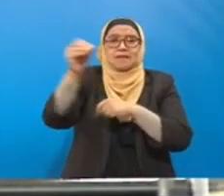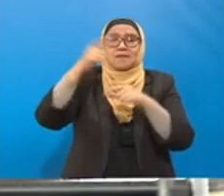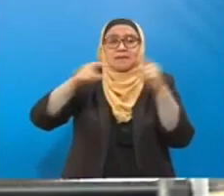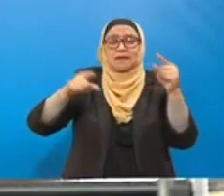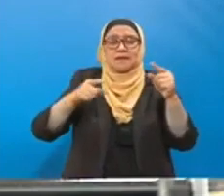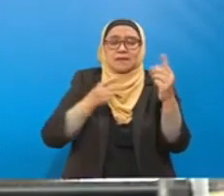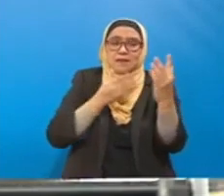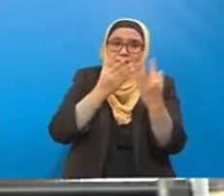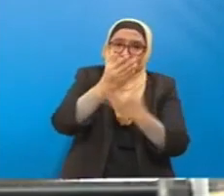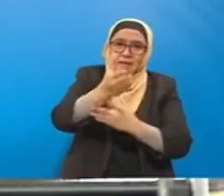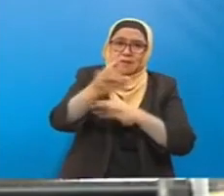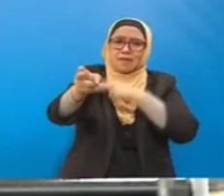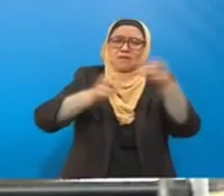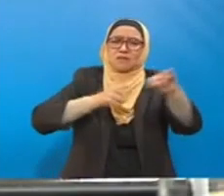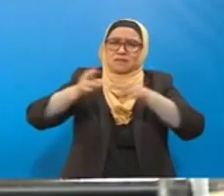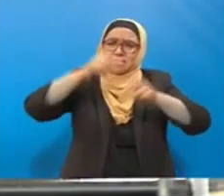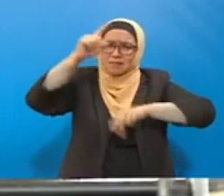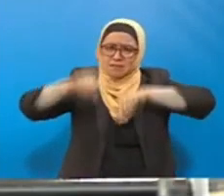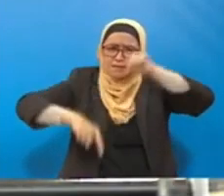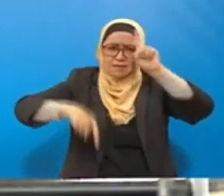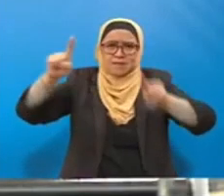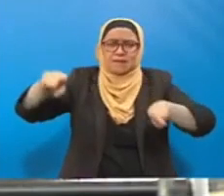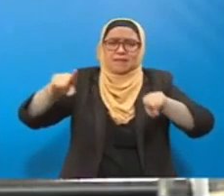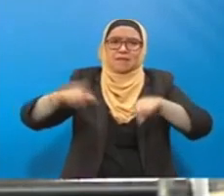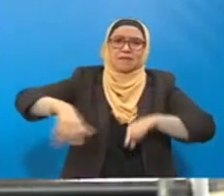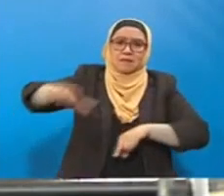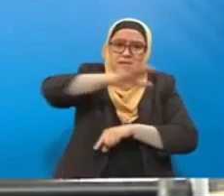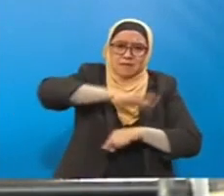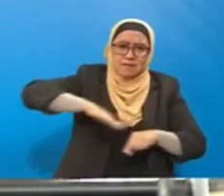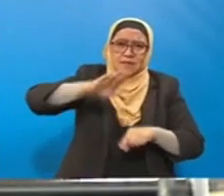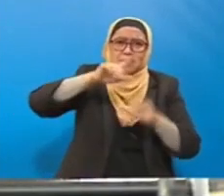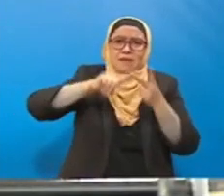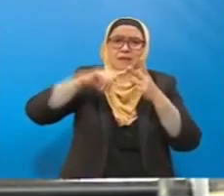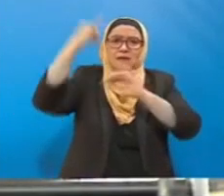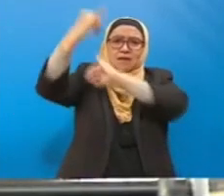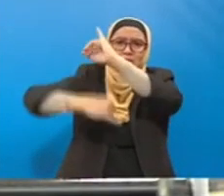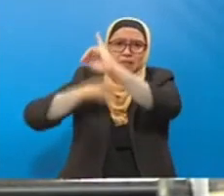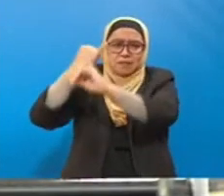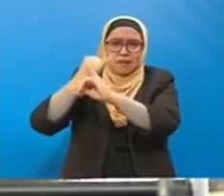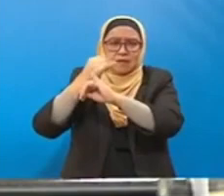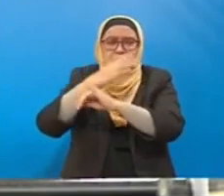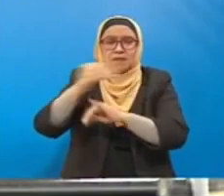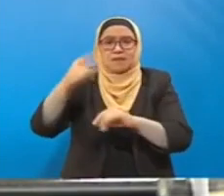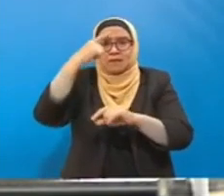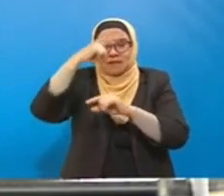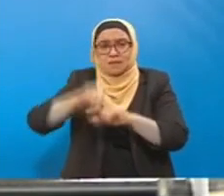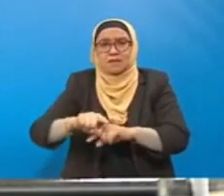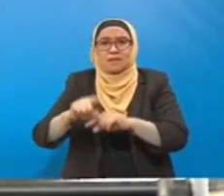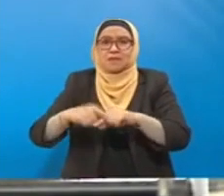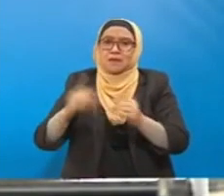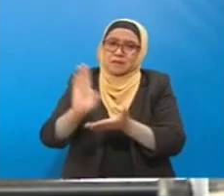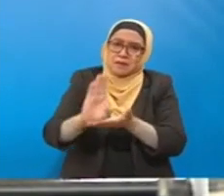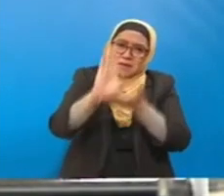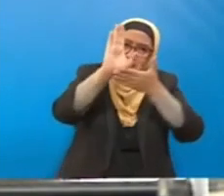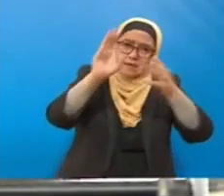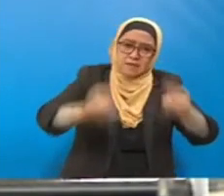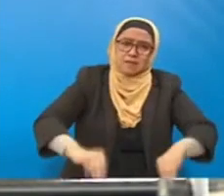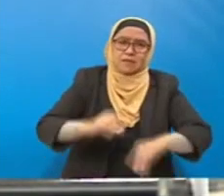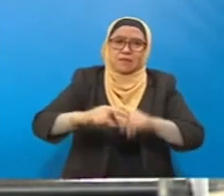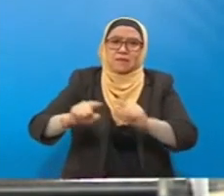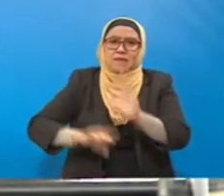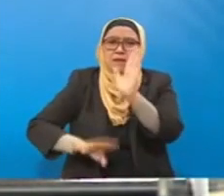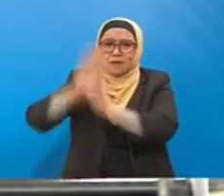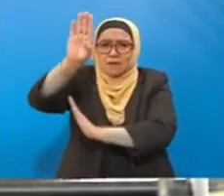dan antarbangsa di samping menghulurkan bantuan kemanusiaan pembangunan capacity serta sokongan